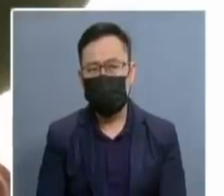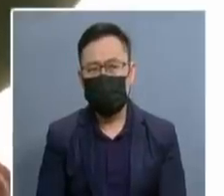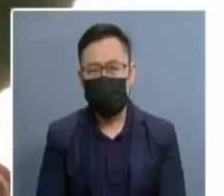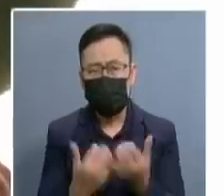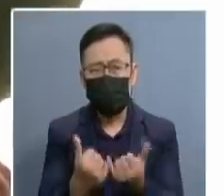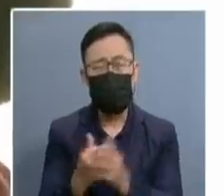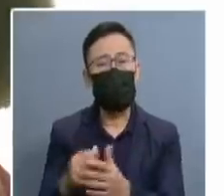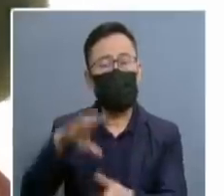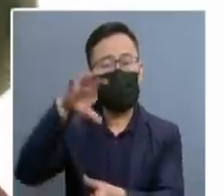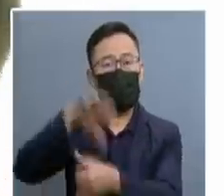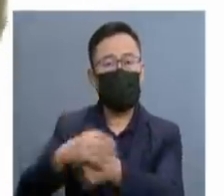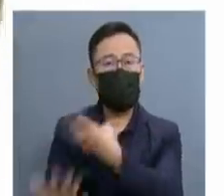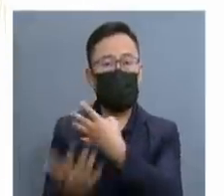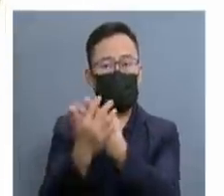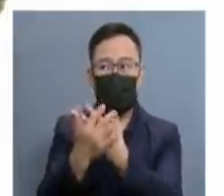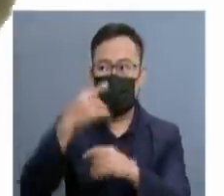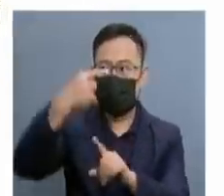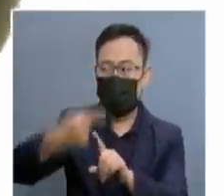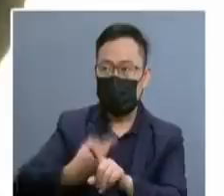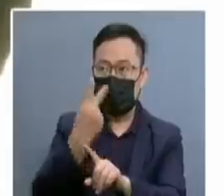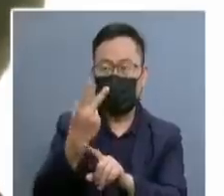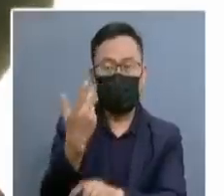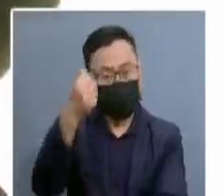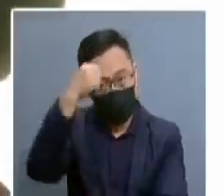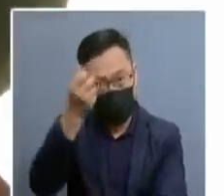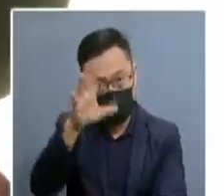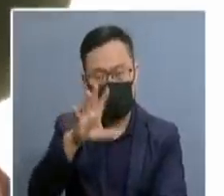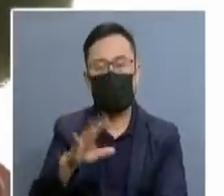ได้2เดือนกับ15วันเขาติด3เดือนเนาะ